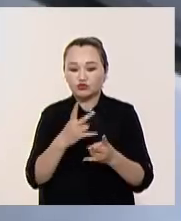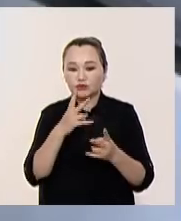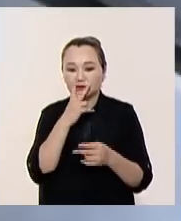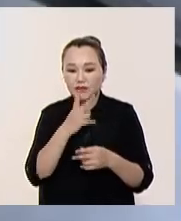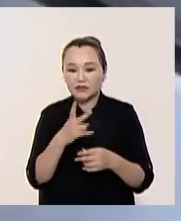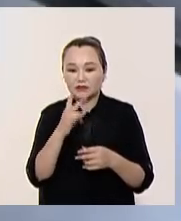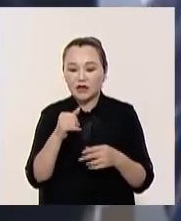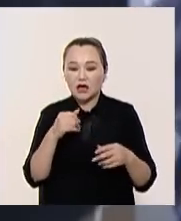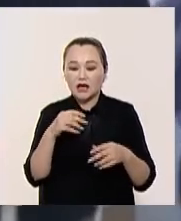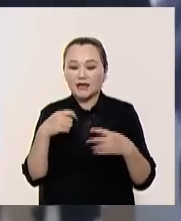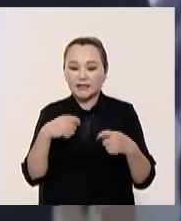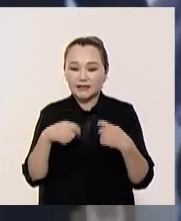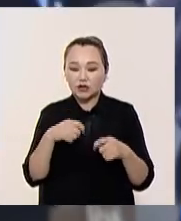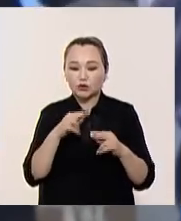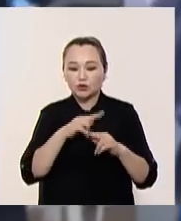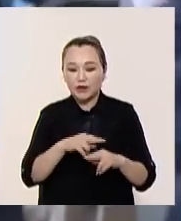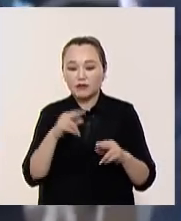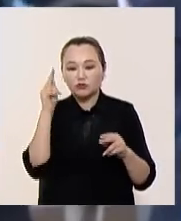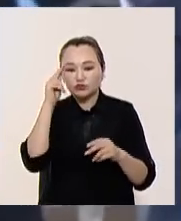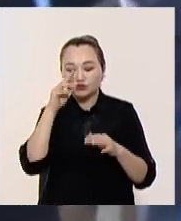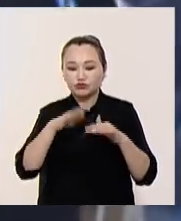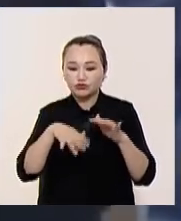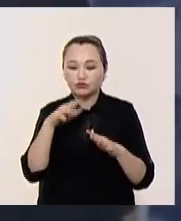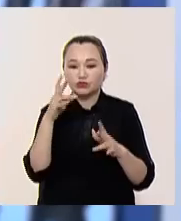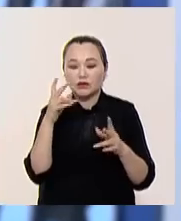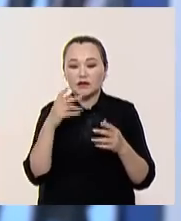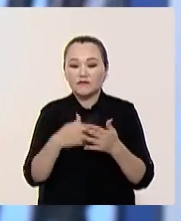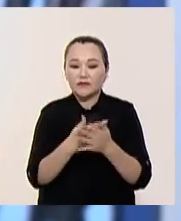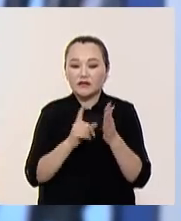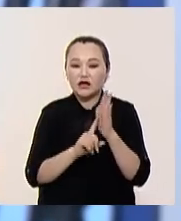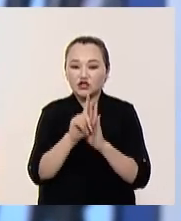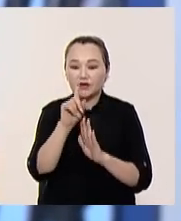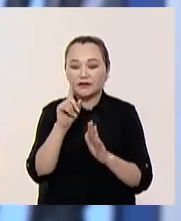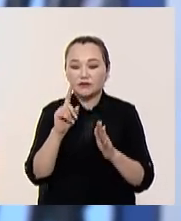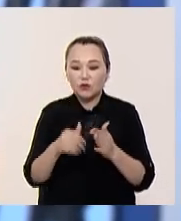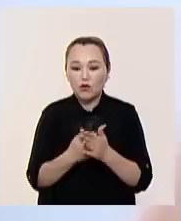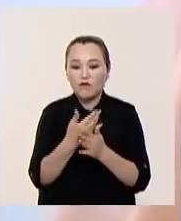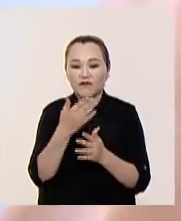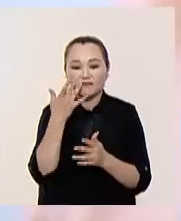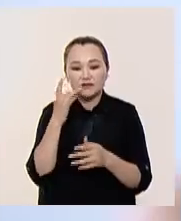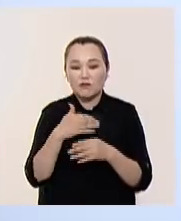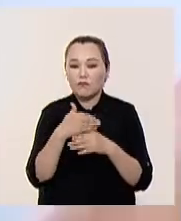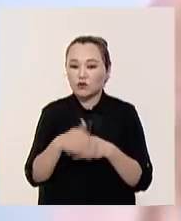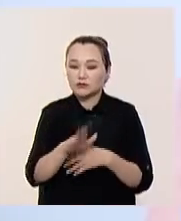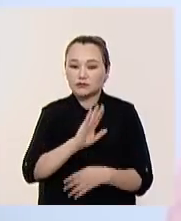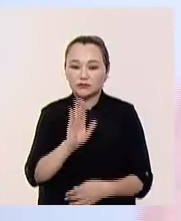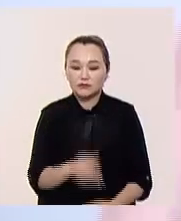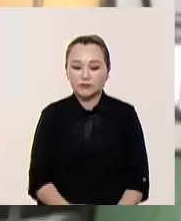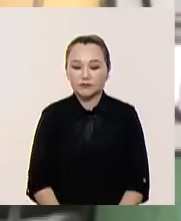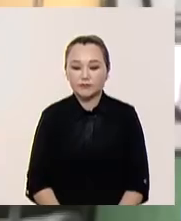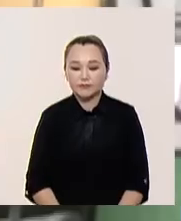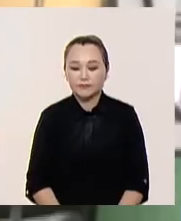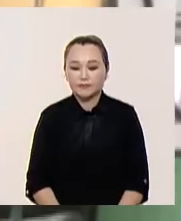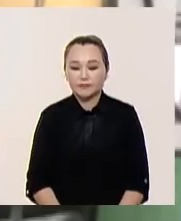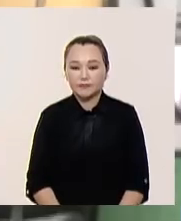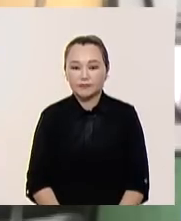на рынок труда и переучиваться. Начать заново никогда не поздно. Елена Меньшова, Еламан Раймбеков, Влад